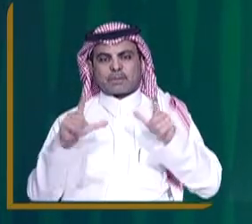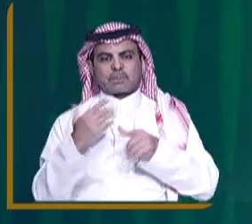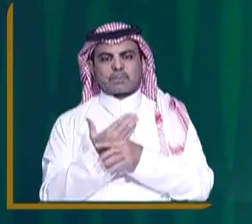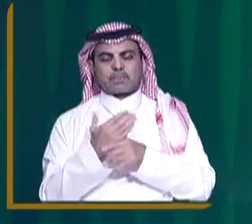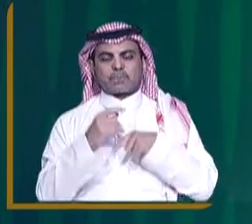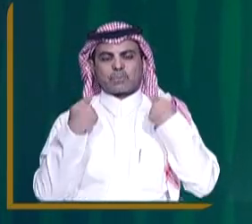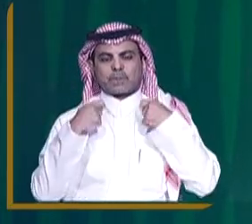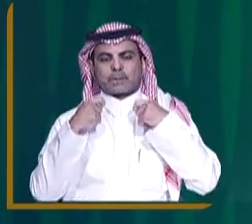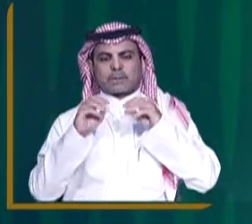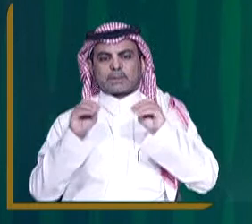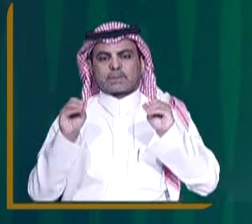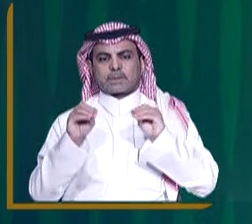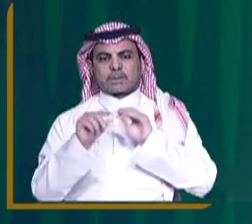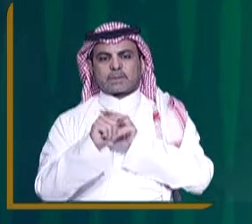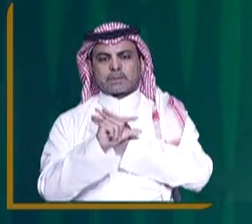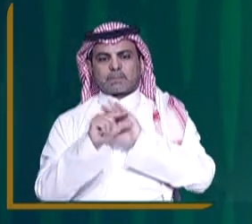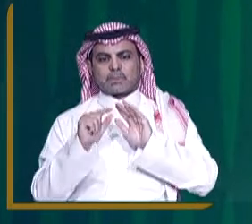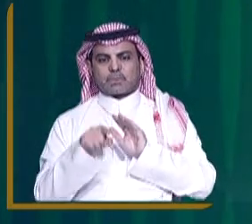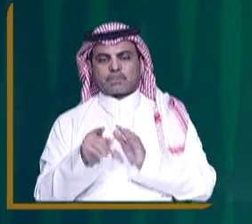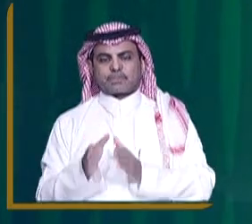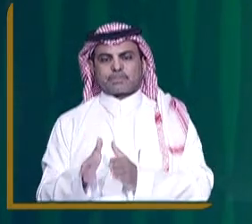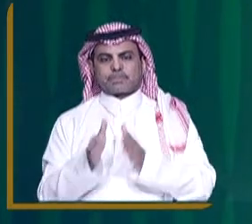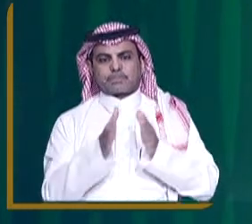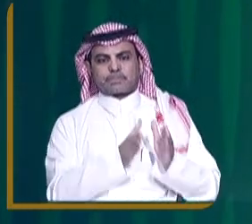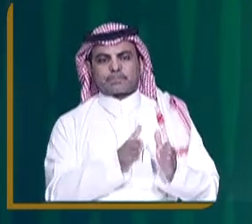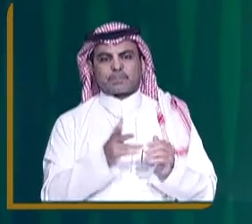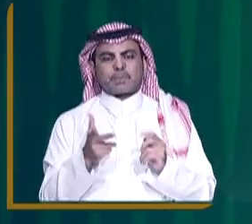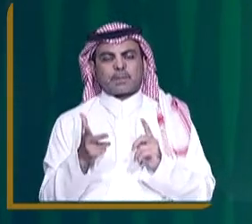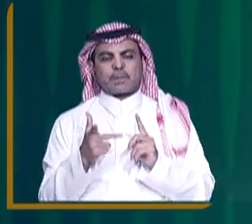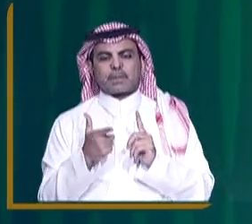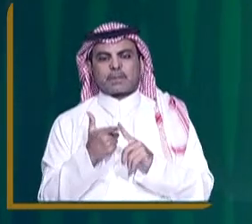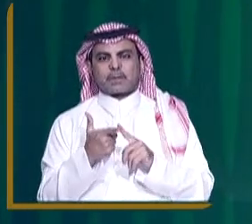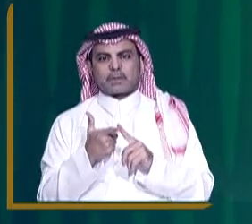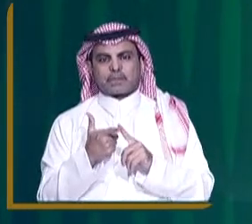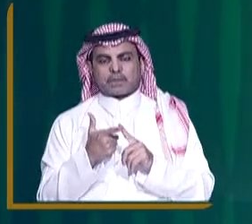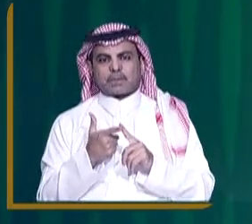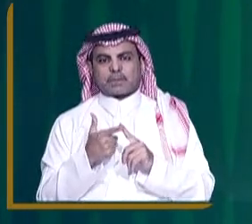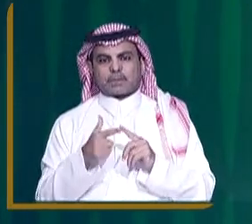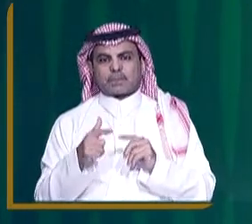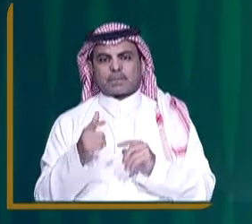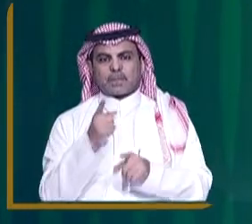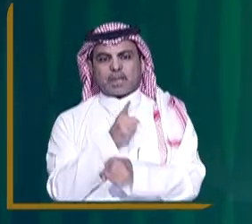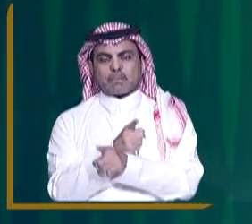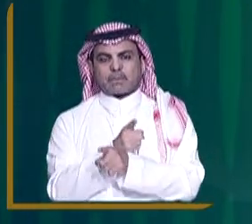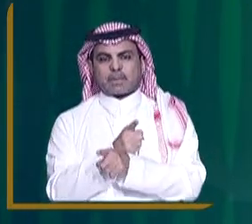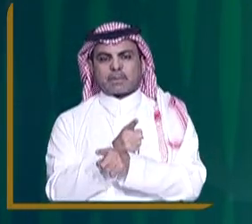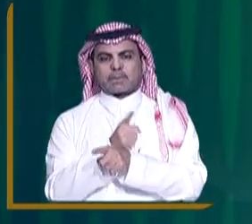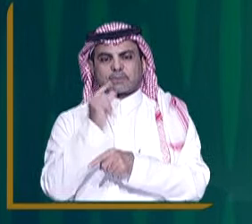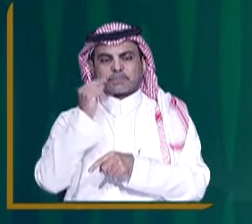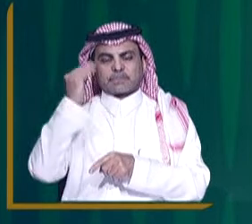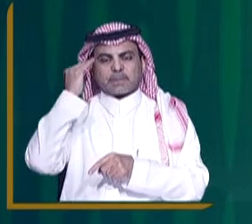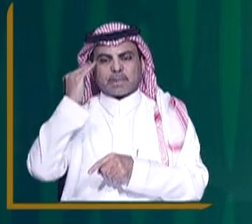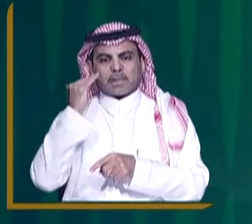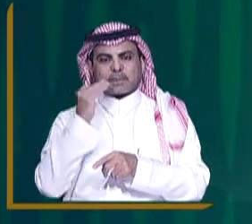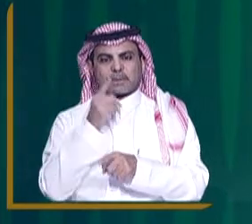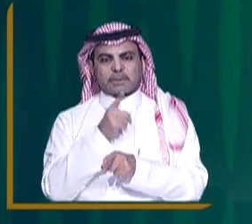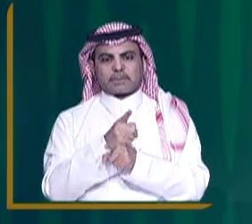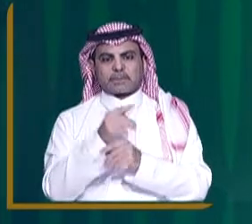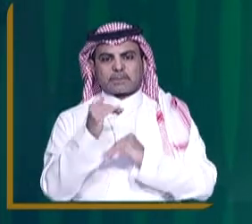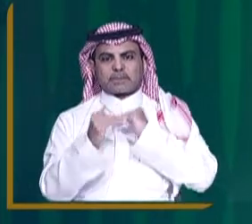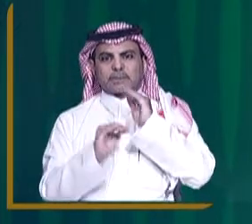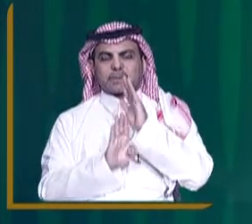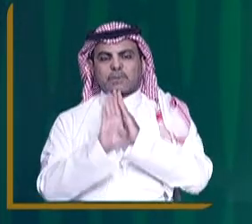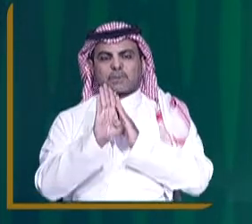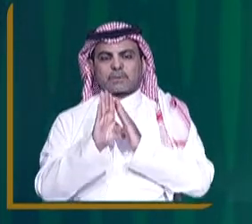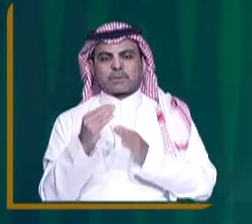الوزارة في معالجة هذا الموضوع؟ السؤال الثاني فيما يخص المعلمين والمعلمات وتطويرهم، لماذا